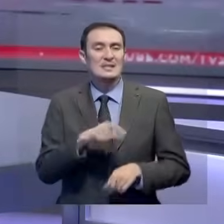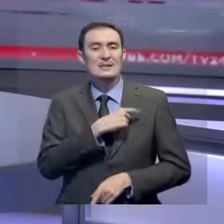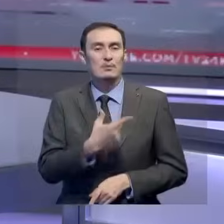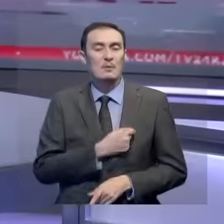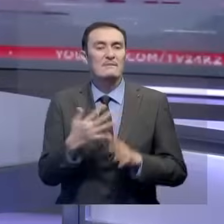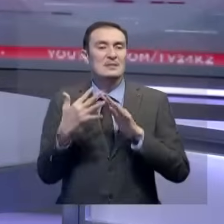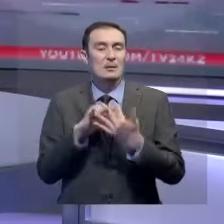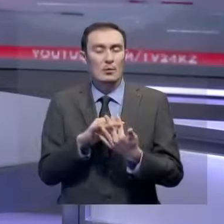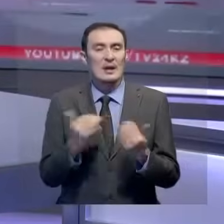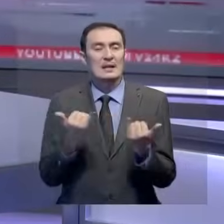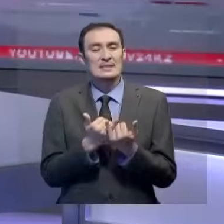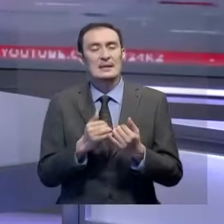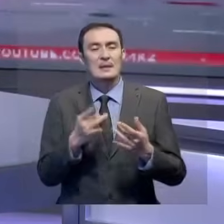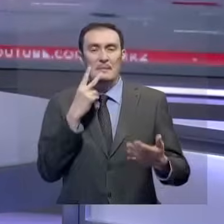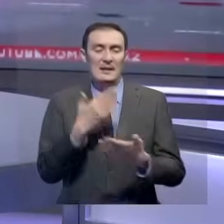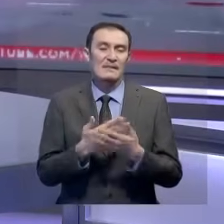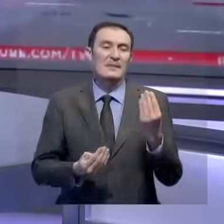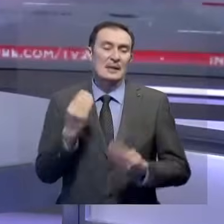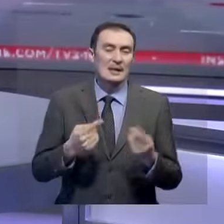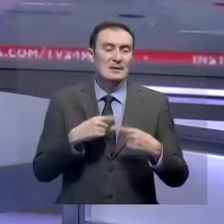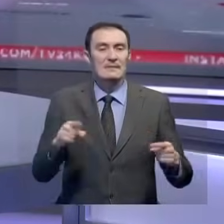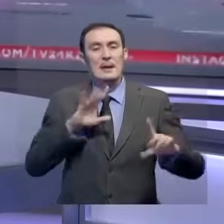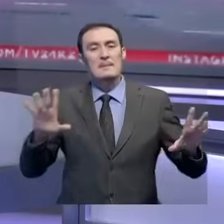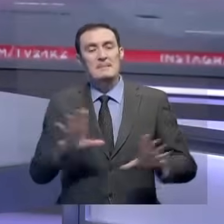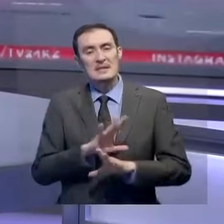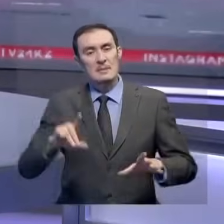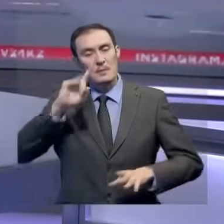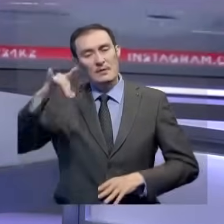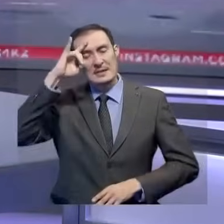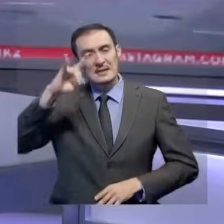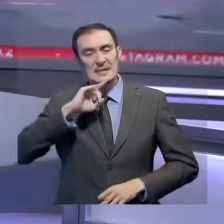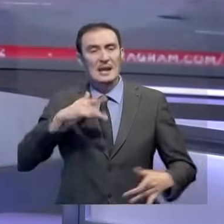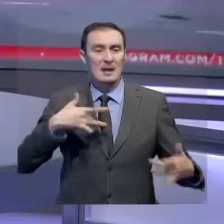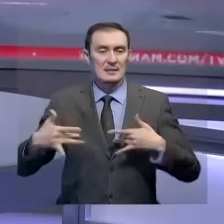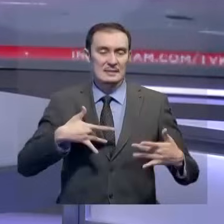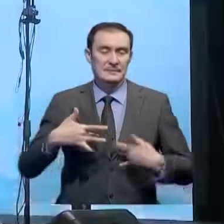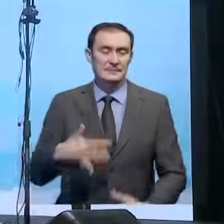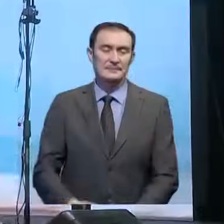дипломом в село». Гостей развлекали викторинами и песнями популярных казахстанских артистов.